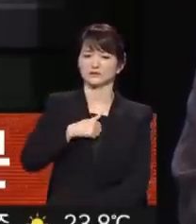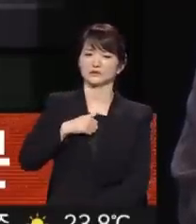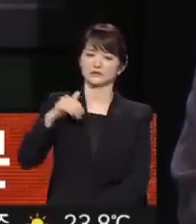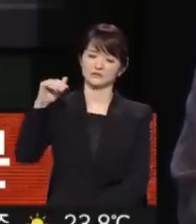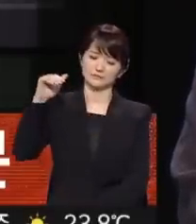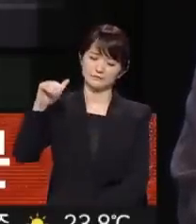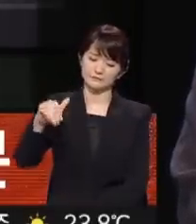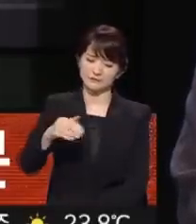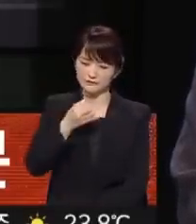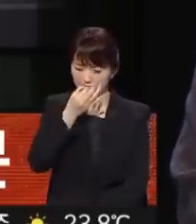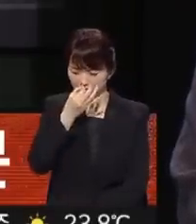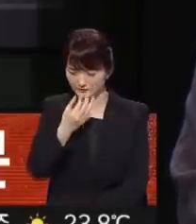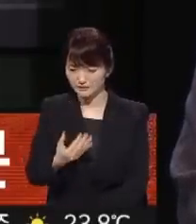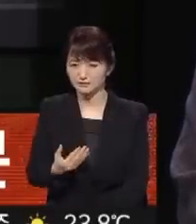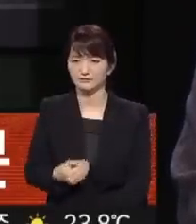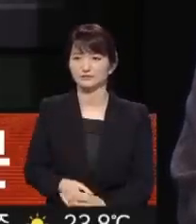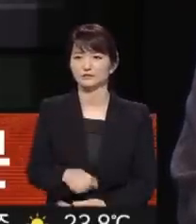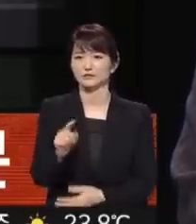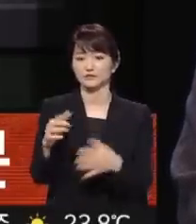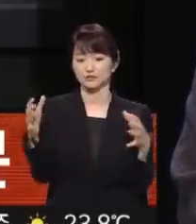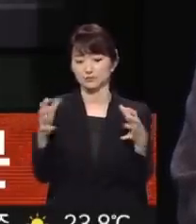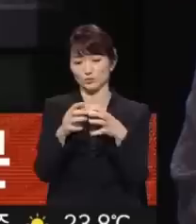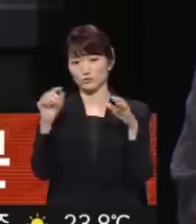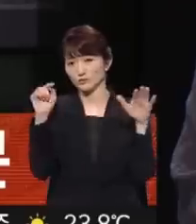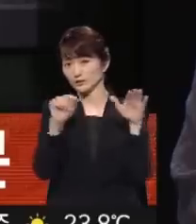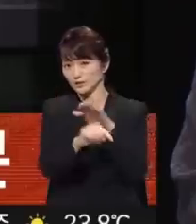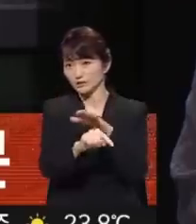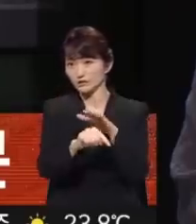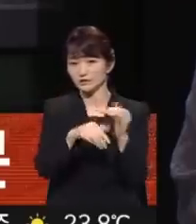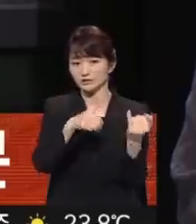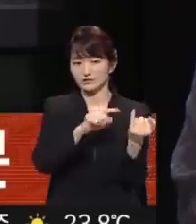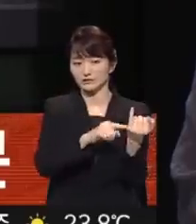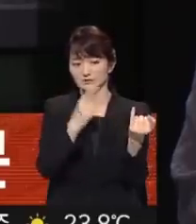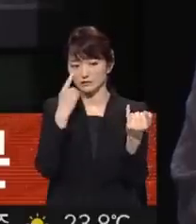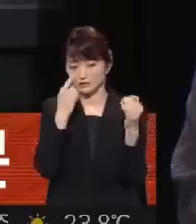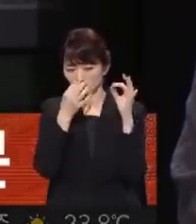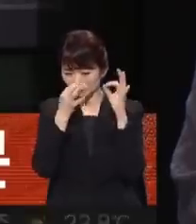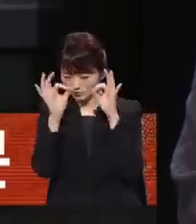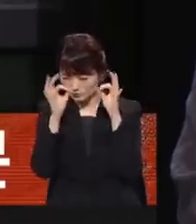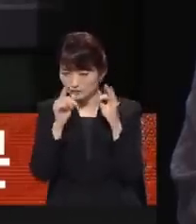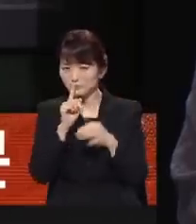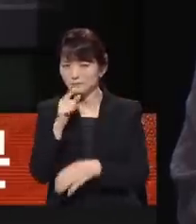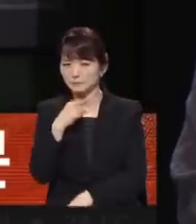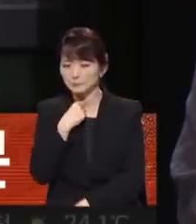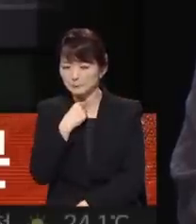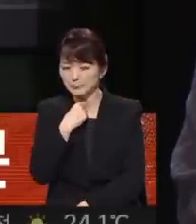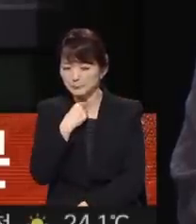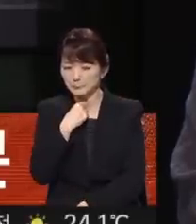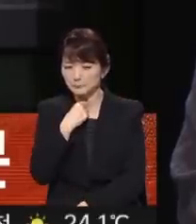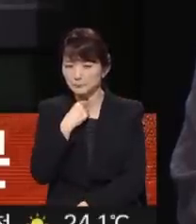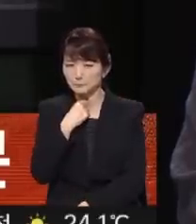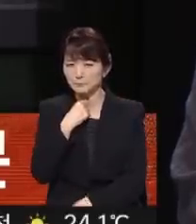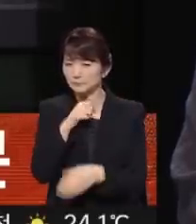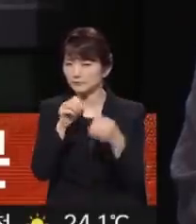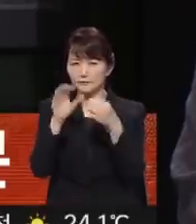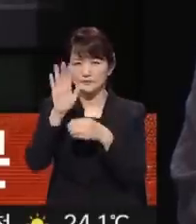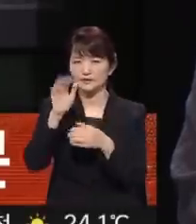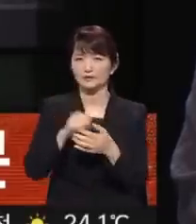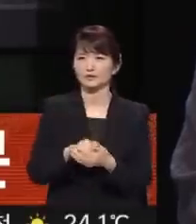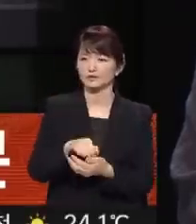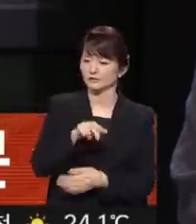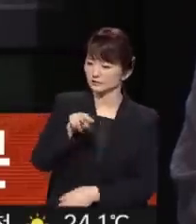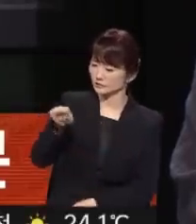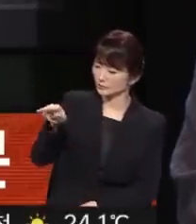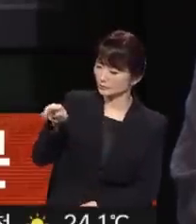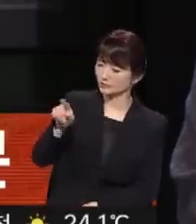낮아져서 힘들어한다고 하고요. 어디 모임이라도 가면은 이제는 천씨 눈치를 보면서 말하고 싶은 것 같은데 말도 안 한다고 합니다. 이런 모습을